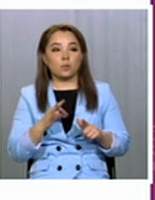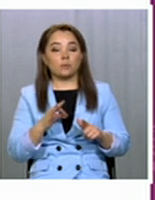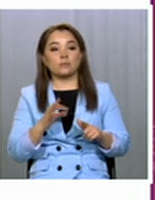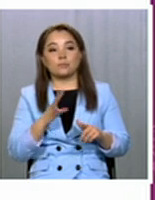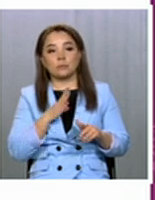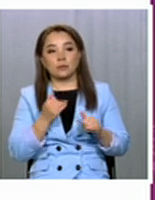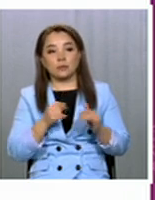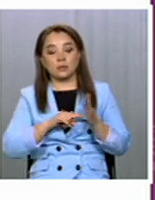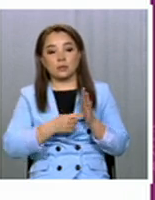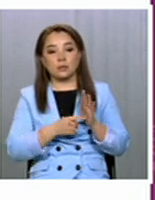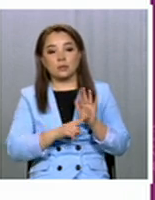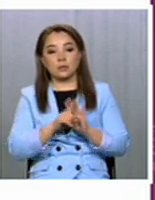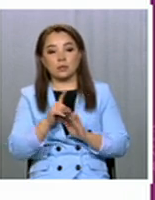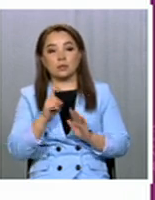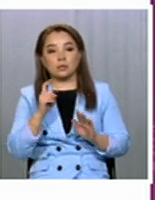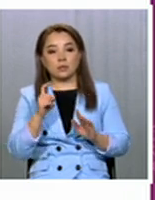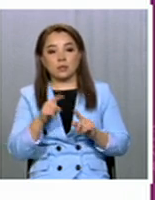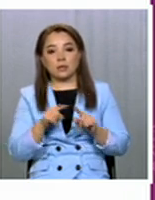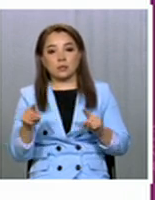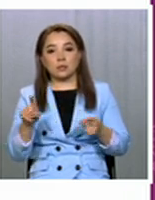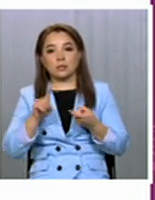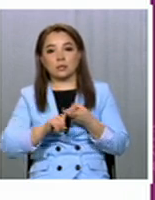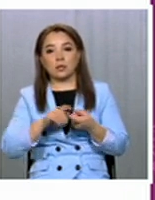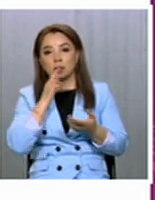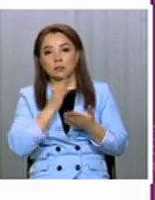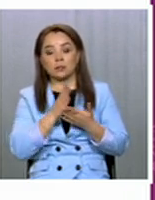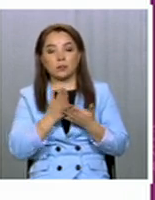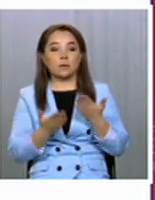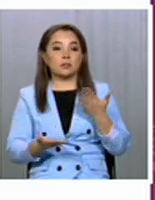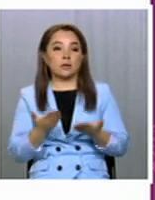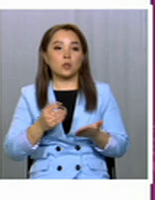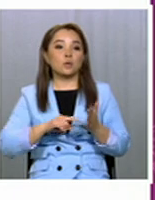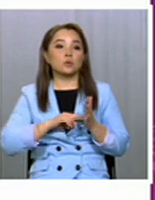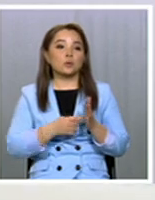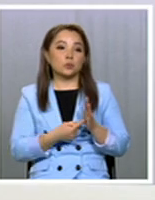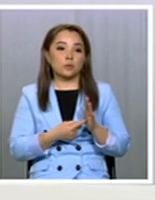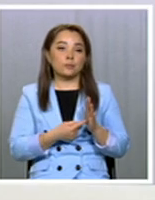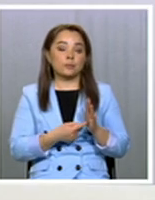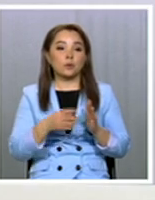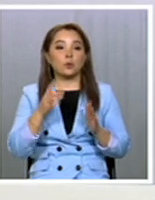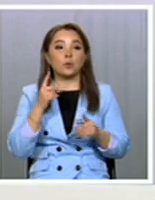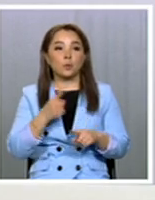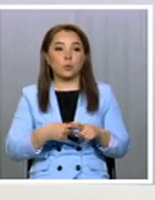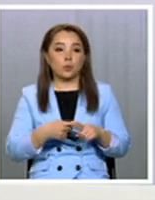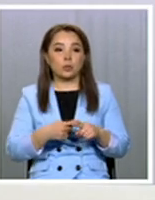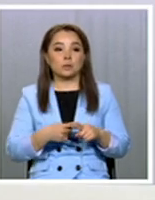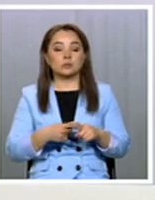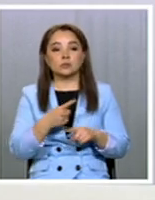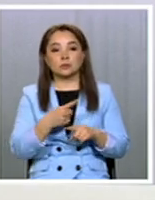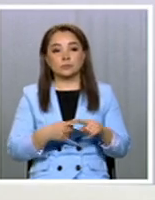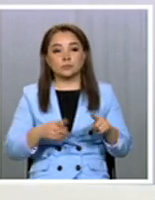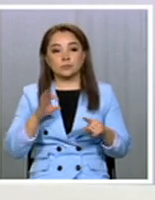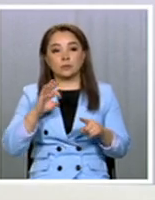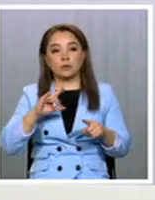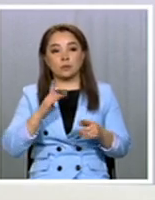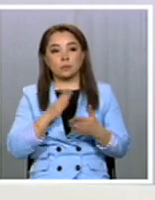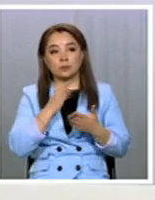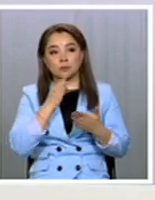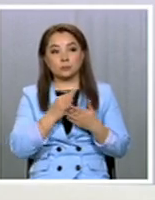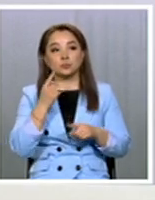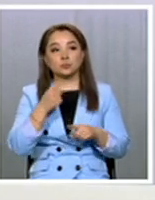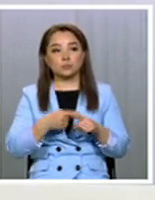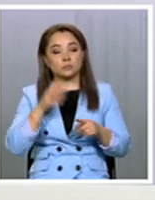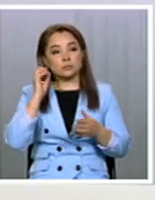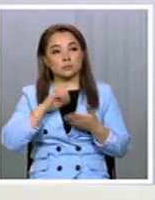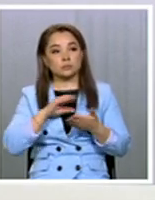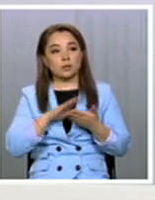дейінгі X қашықтықты айтады. Егер нүкте оң жарты осте болса, ол плюс таңбасымен